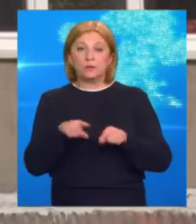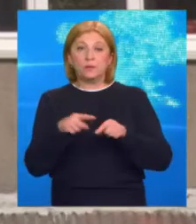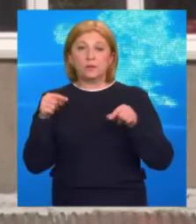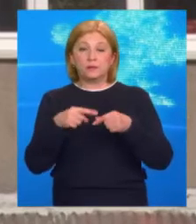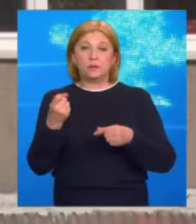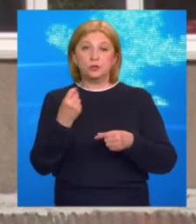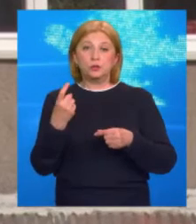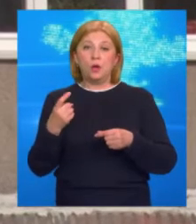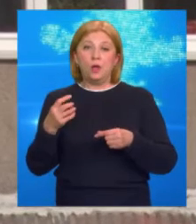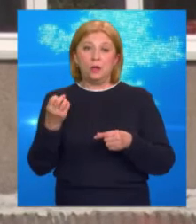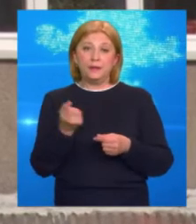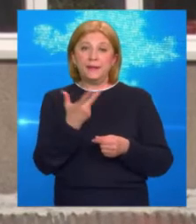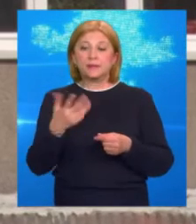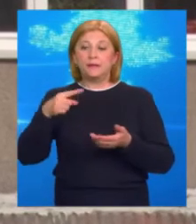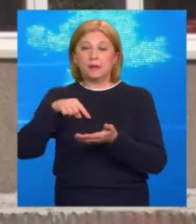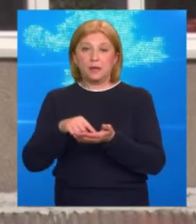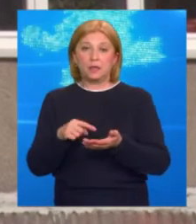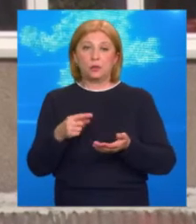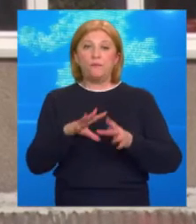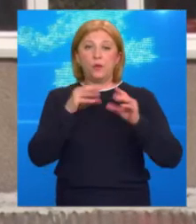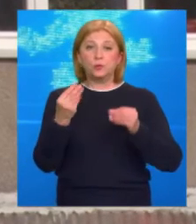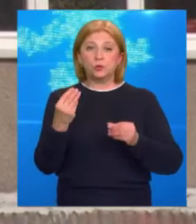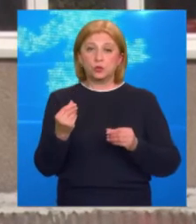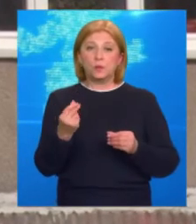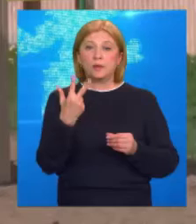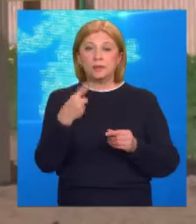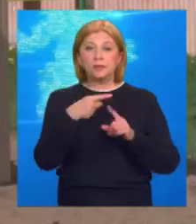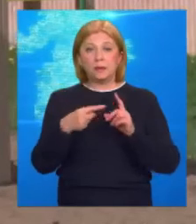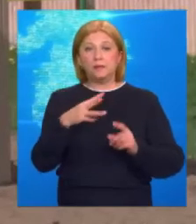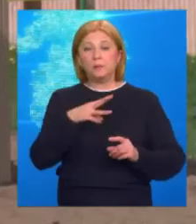планируется установка еще нескольких городков на общую сумму 3,5 миллиона рублей.